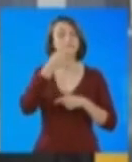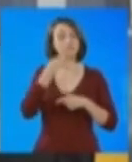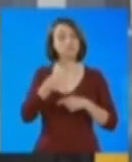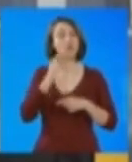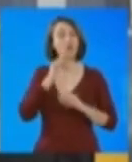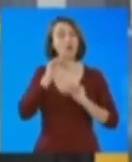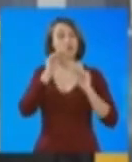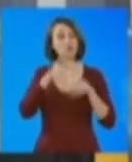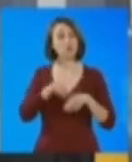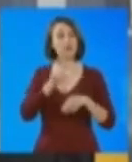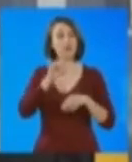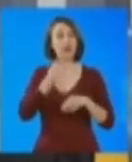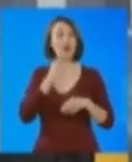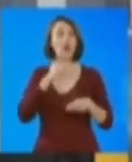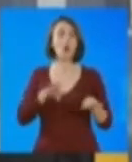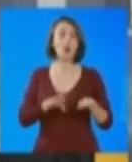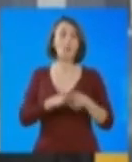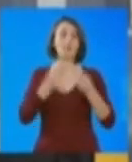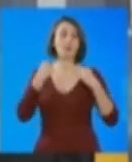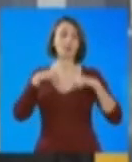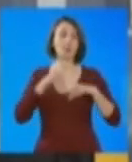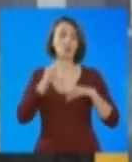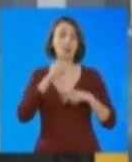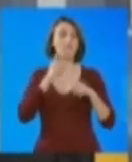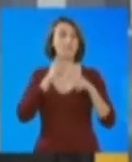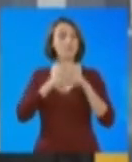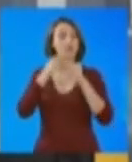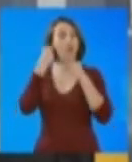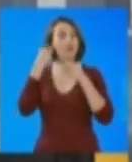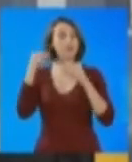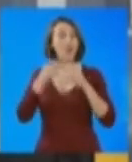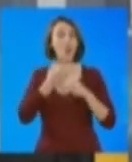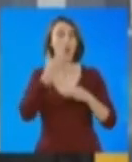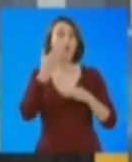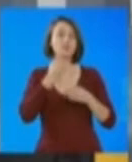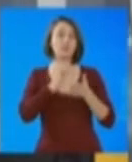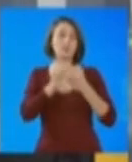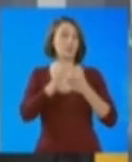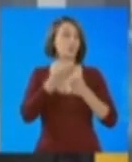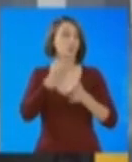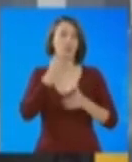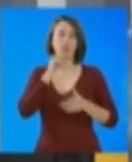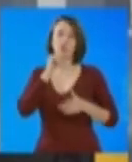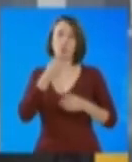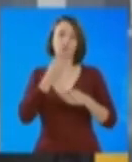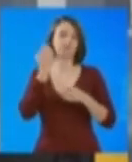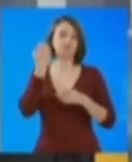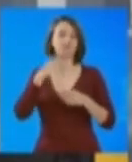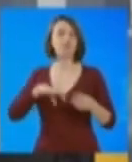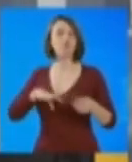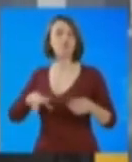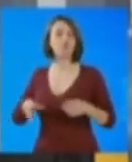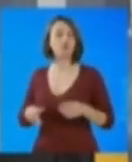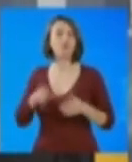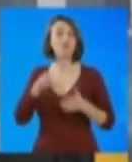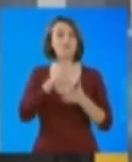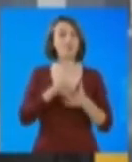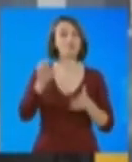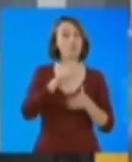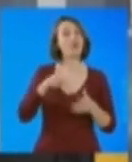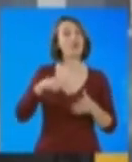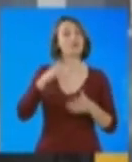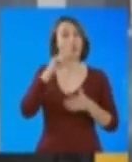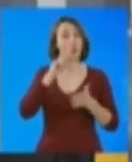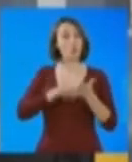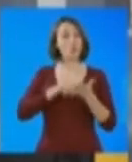Confirmă că a ajuns la mâna DNA. Copreședintele USR Plus a explicat într-o conferință de presă că nu există nicio fraudă cu fonduri europene, însă există